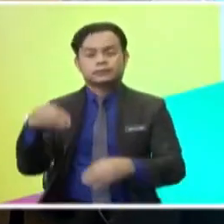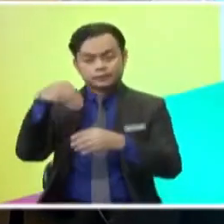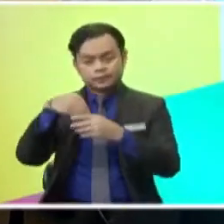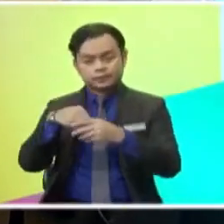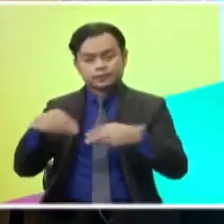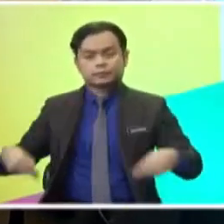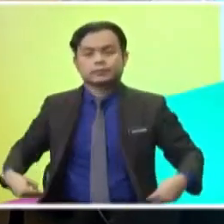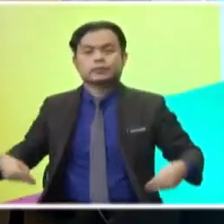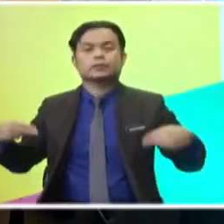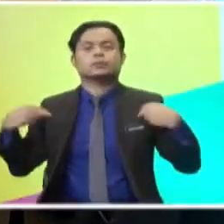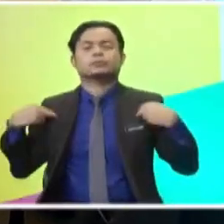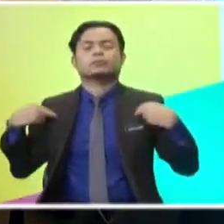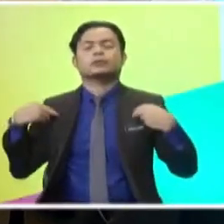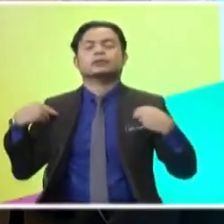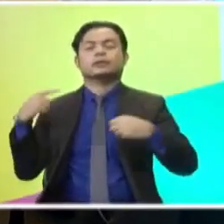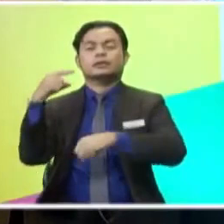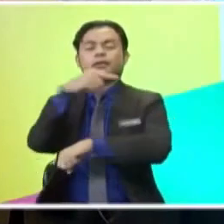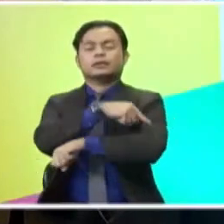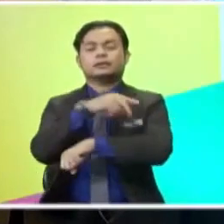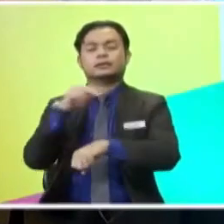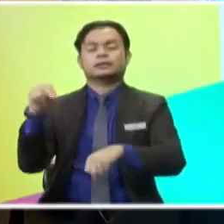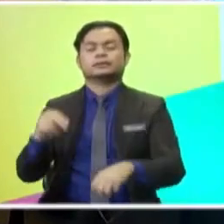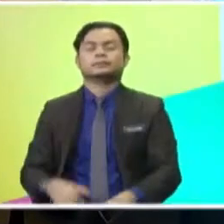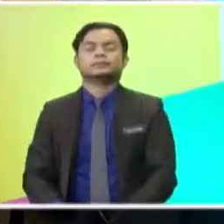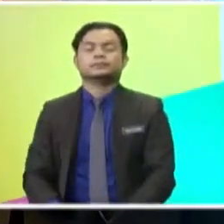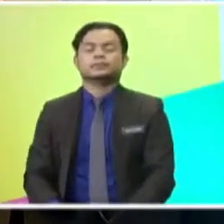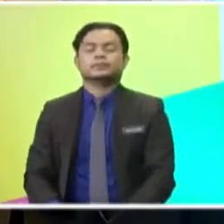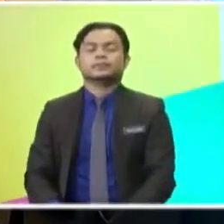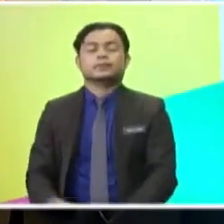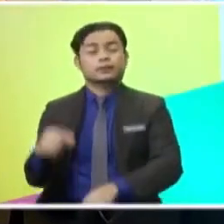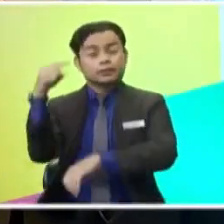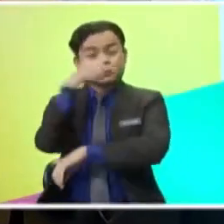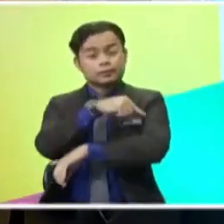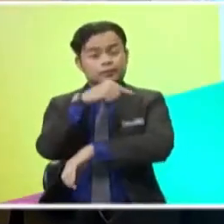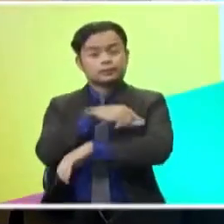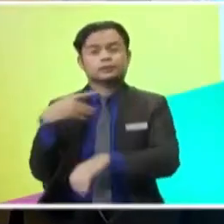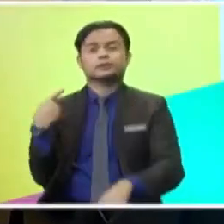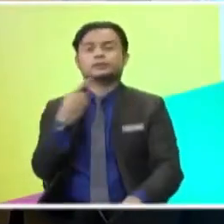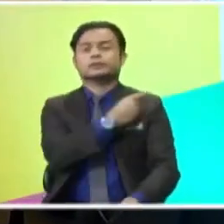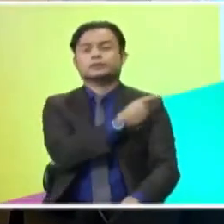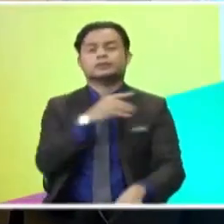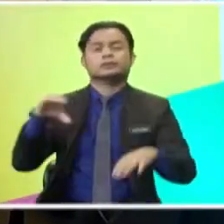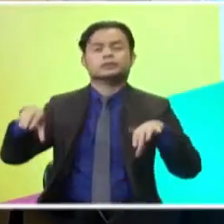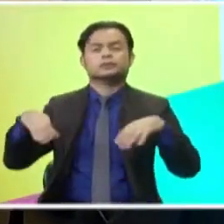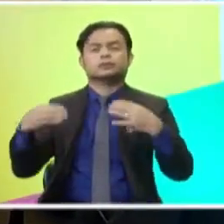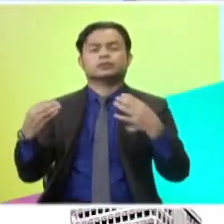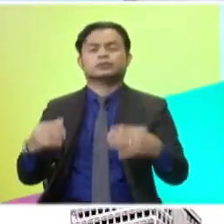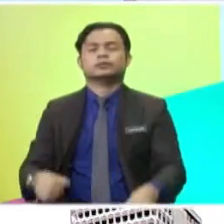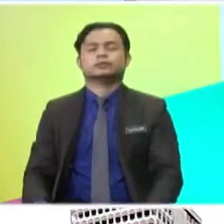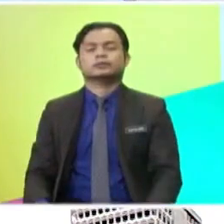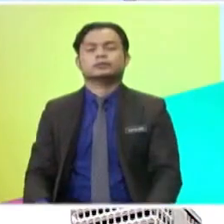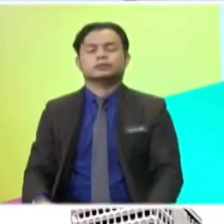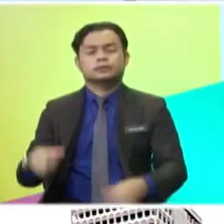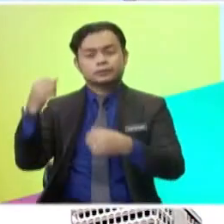Itulah antara perkara-perkara yang perlu kita laksanakanlah. Sebab benda ini kita buat hari-hari sebenarnya. Okay? Sebab kita taat